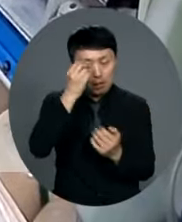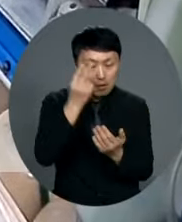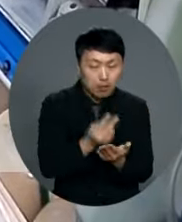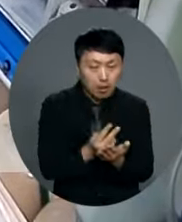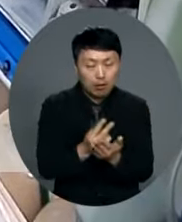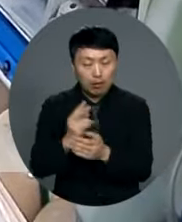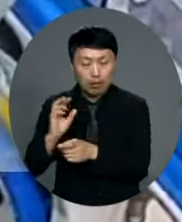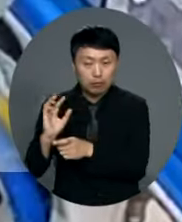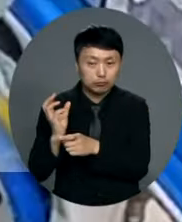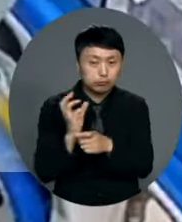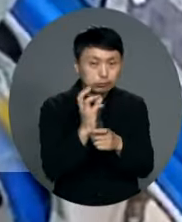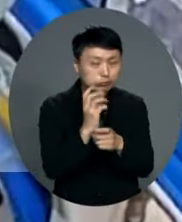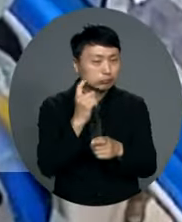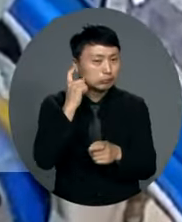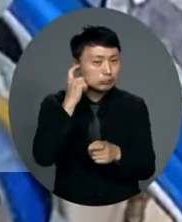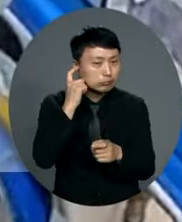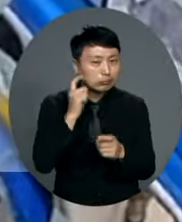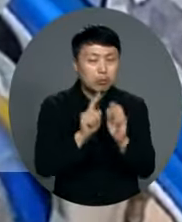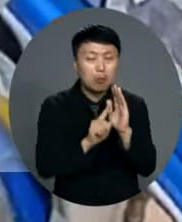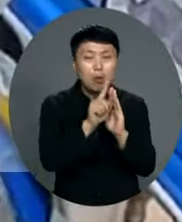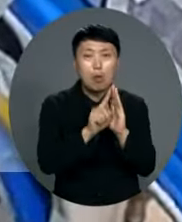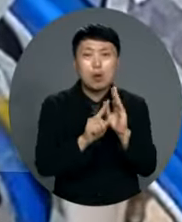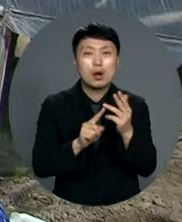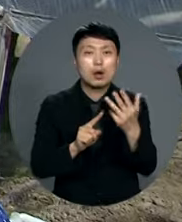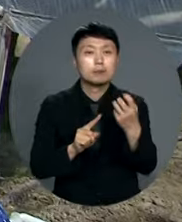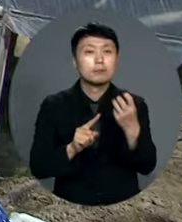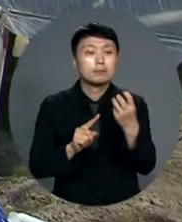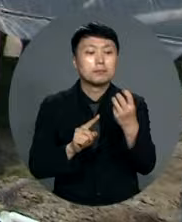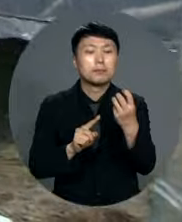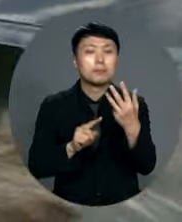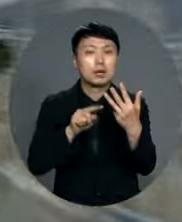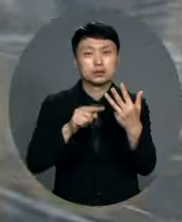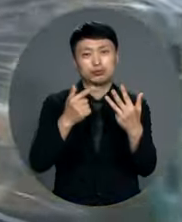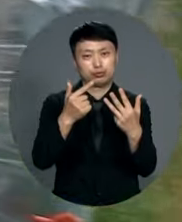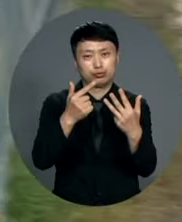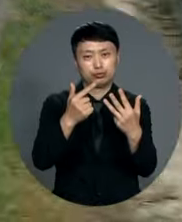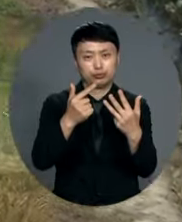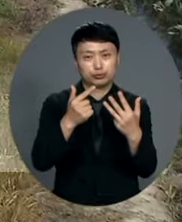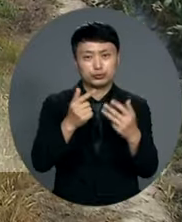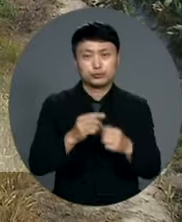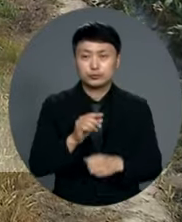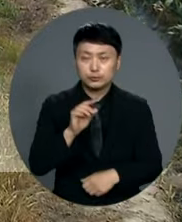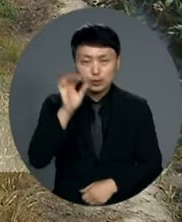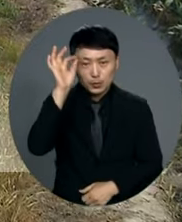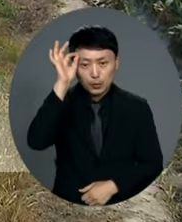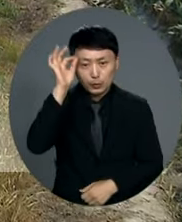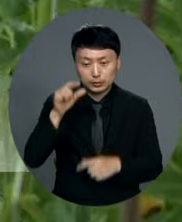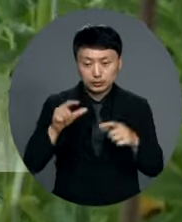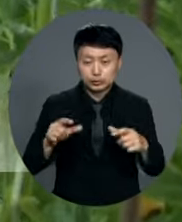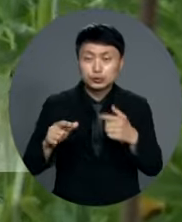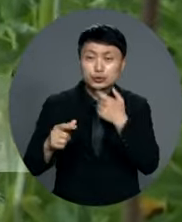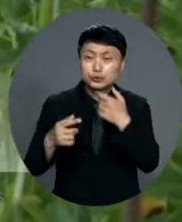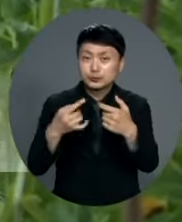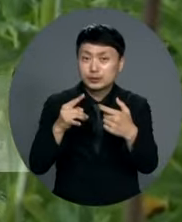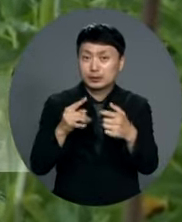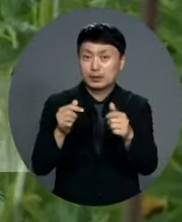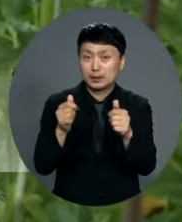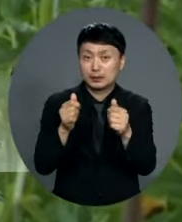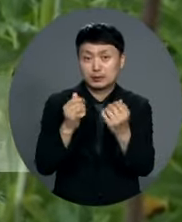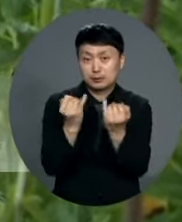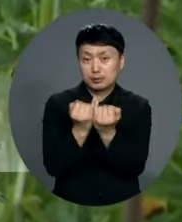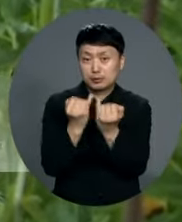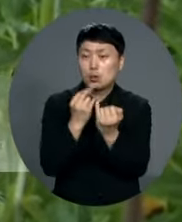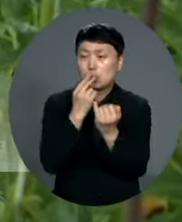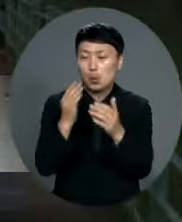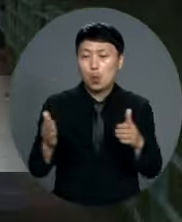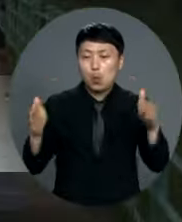해봤더니 당시 체온이 38.6도였습니다. 같은 날 경북 포항에서는 60대 여성이 한낮